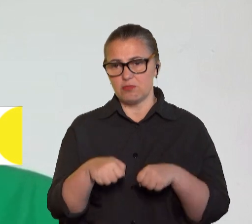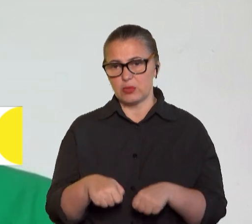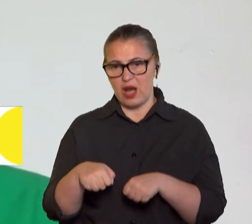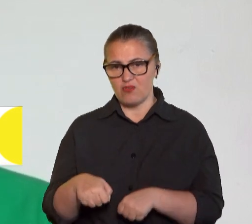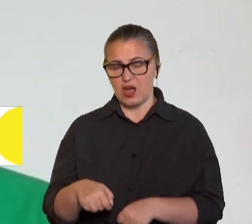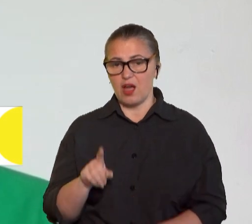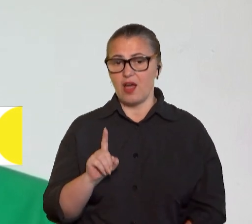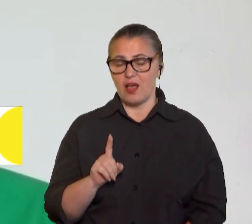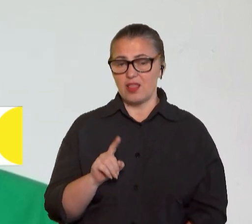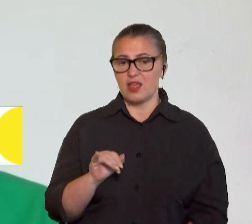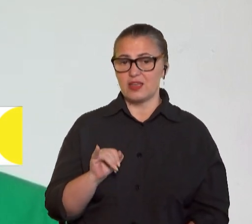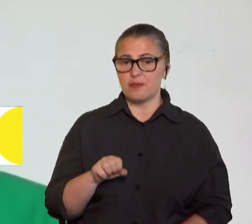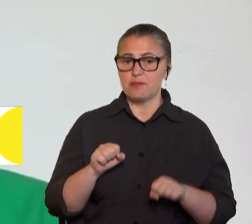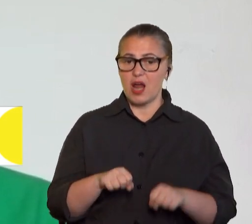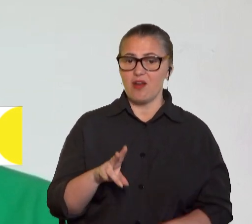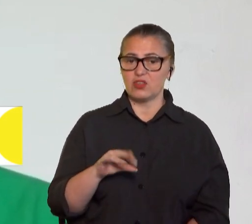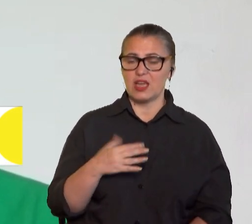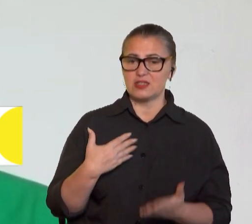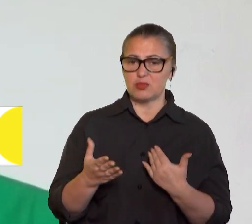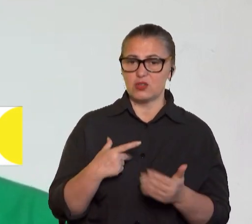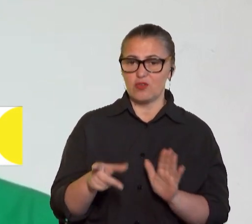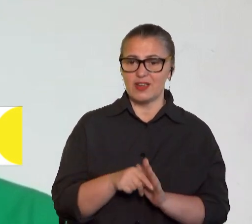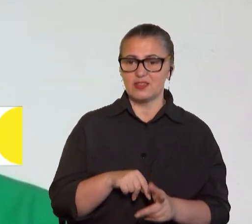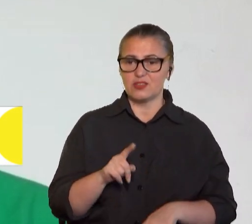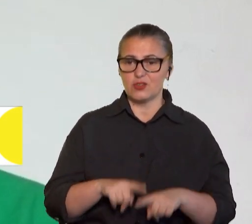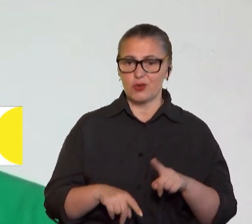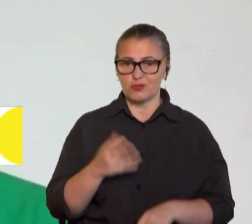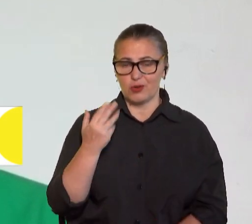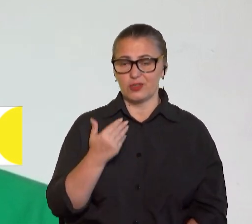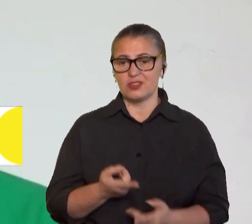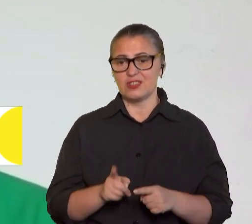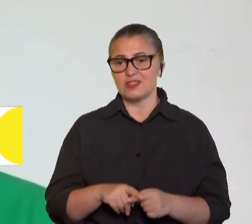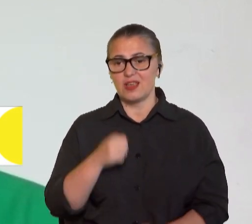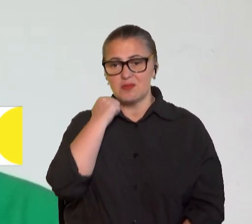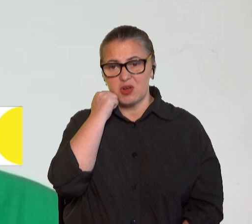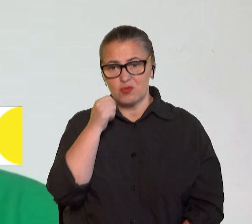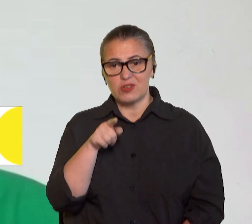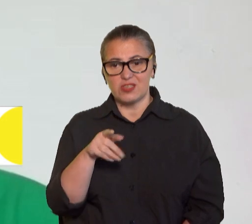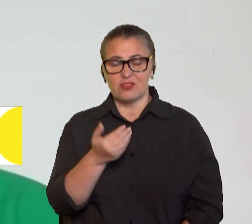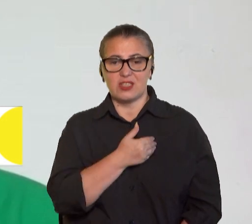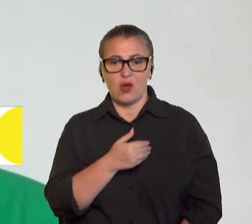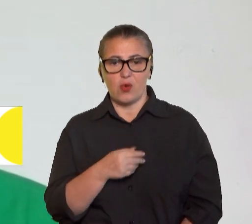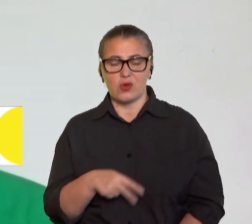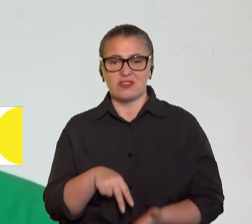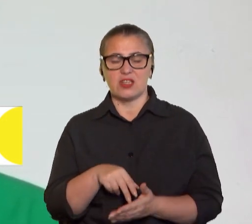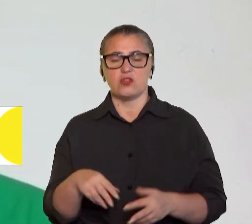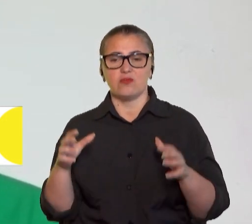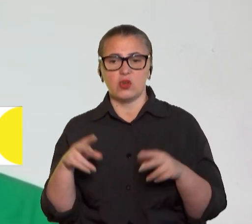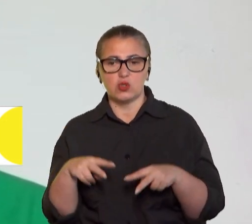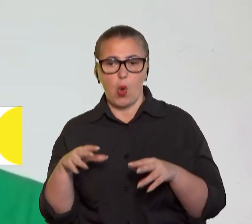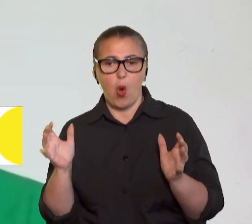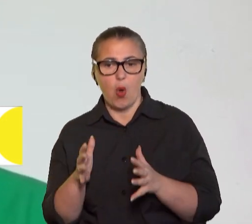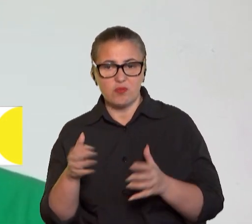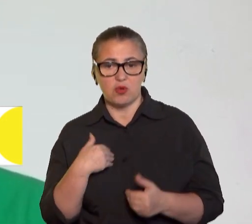Але і право на спілкування з родичами, коли це бабуся і вона хоче встановити опіку, то звісно, ми робимо все для того,